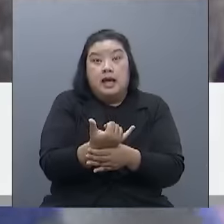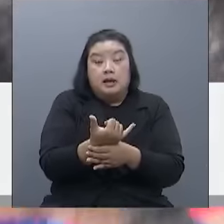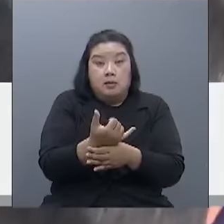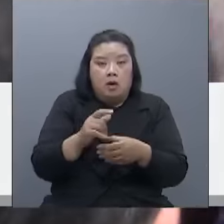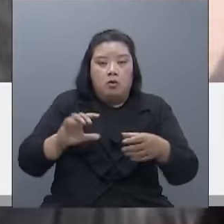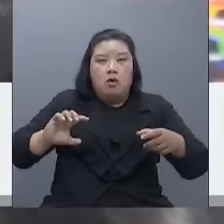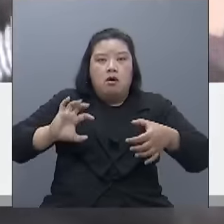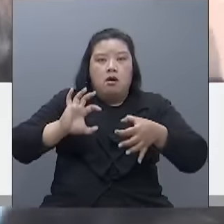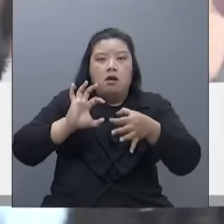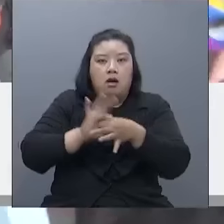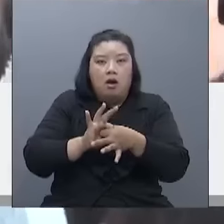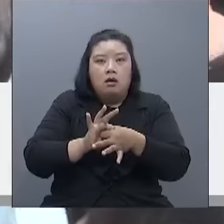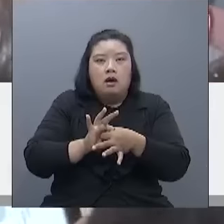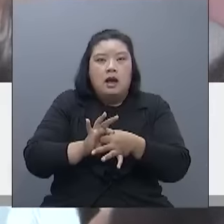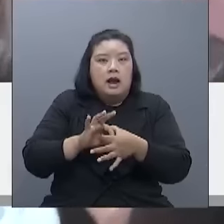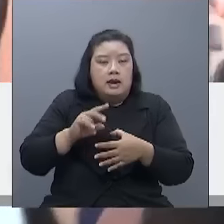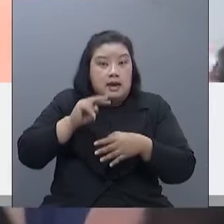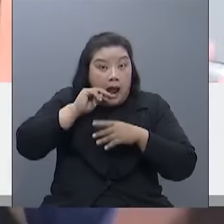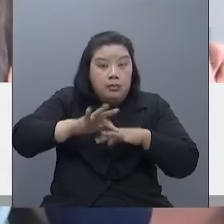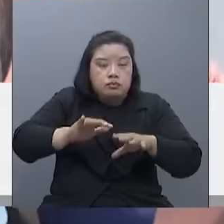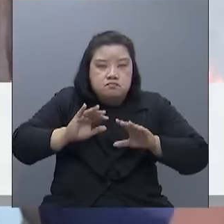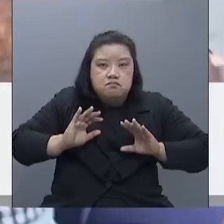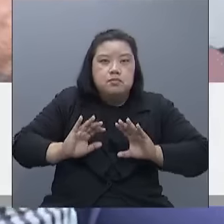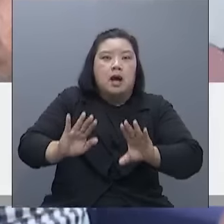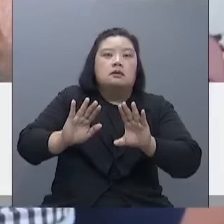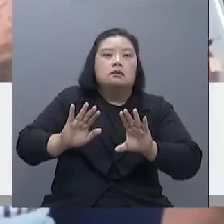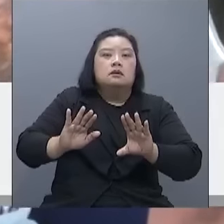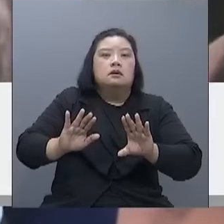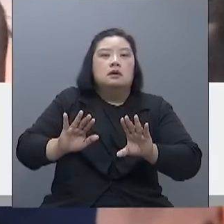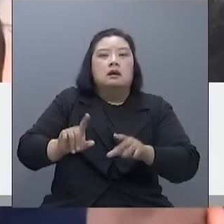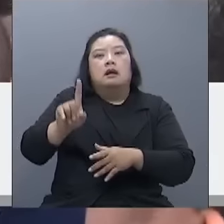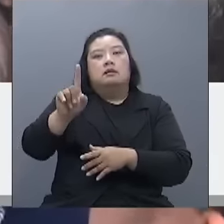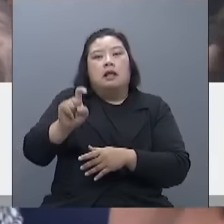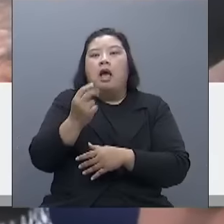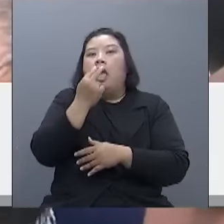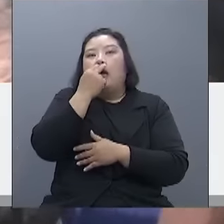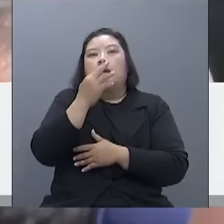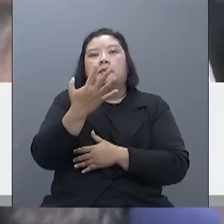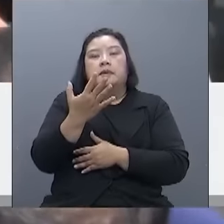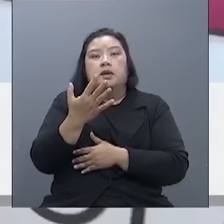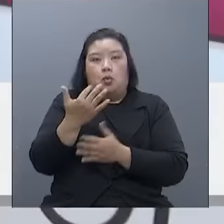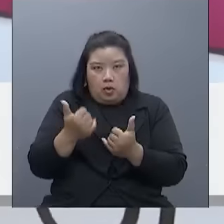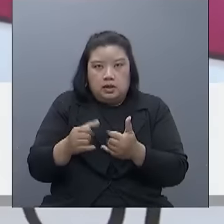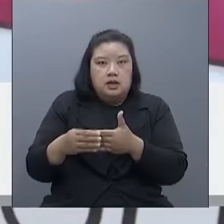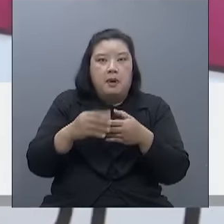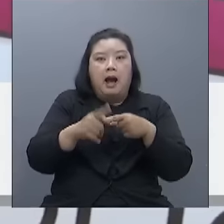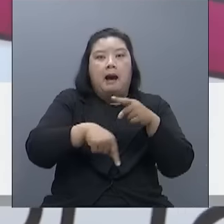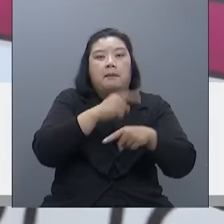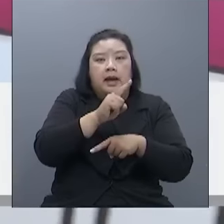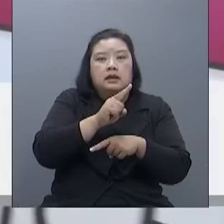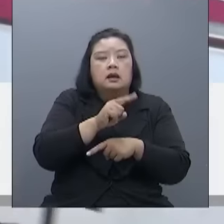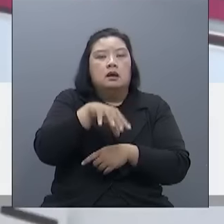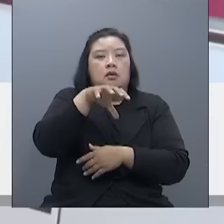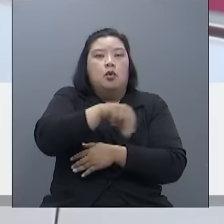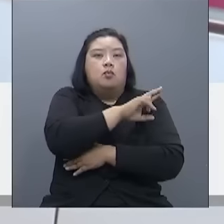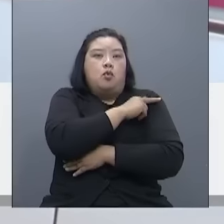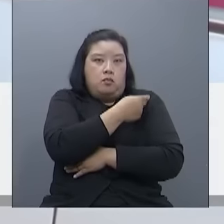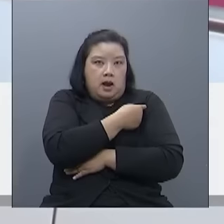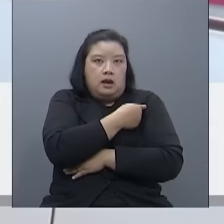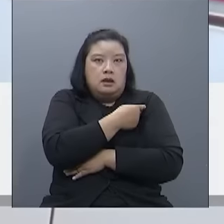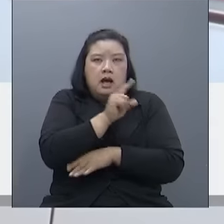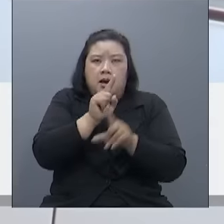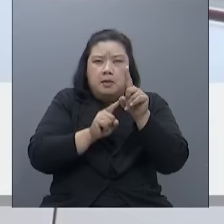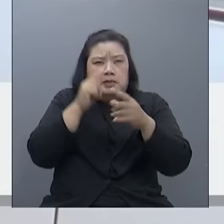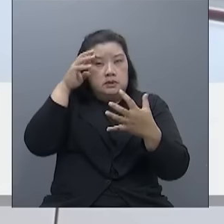ไปพบจิตแพทย์นะคะที่โรงพยาบาลพังโคนอำเภอพังโคนจังหวัดสกลนครเพื่อประเมินอาการทางจิตนะคะเนื่องจาก